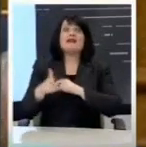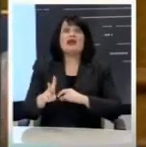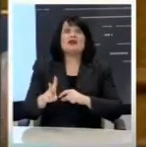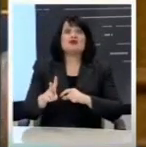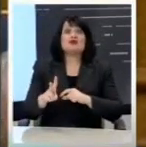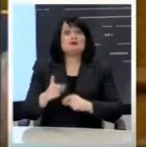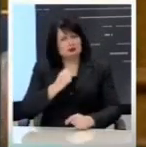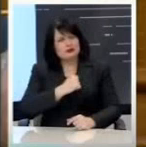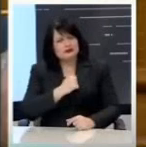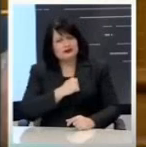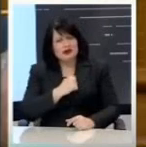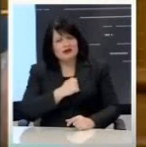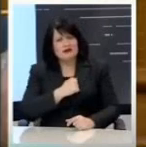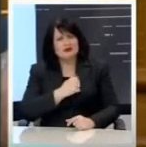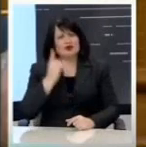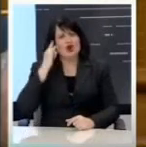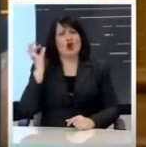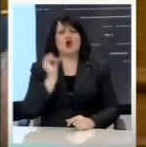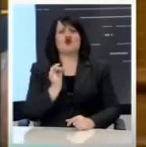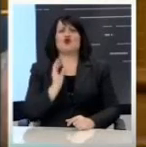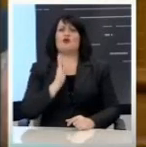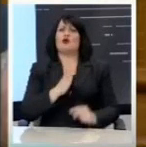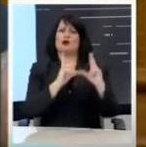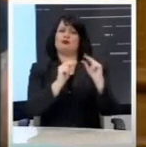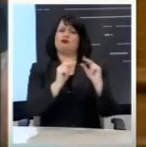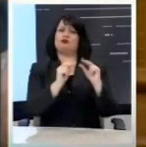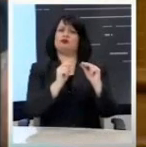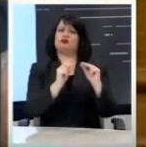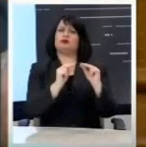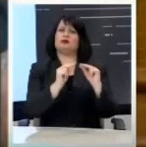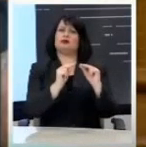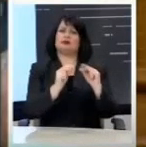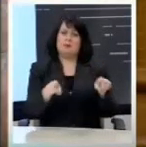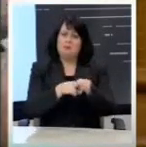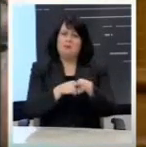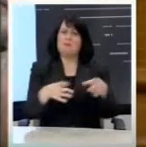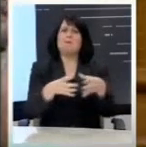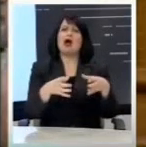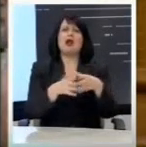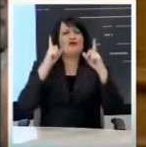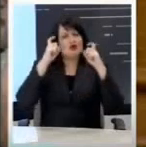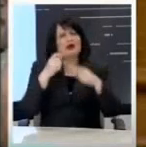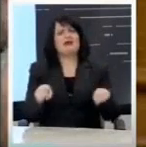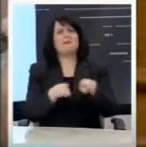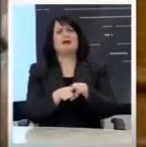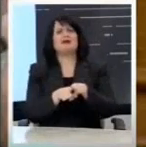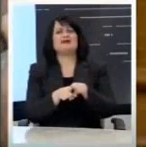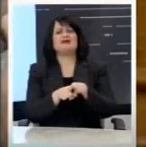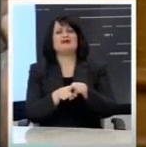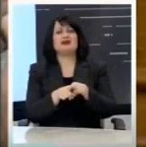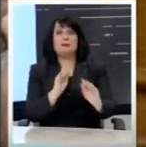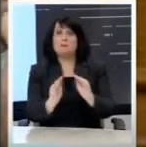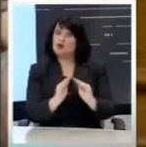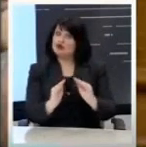θεωρείται αυτονόητο ότι μπορεί να συνομιλεί, να συναγελάζεται, να φωτογραφίζεται και να